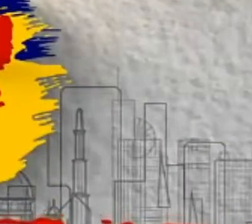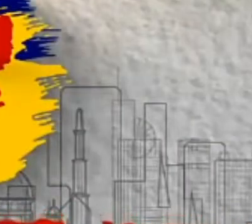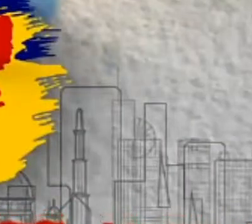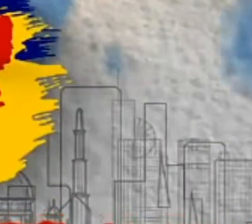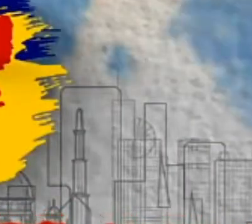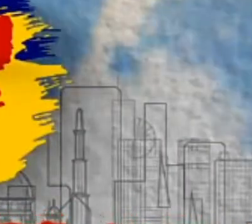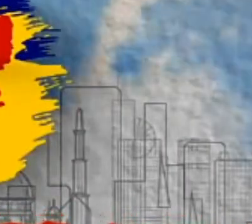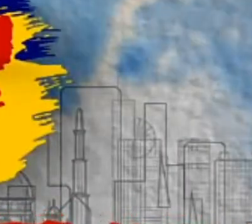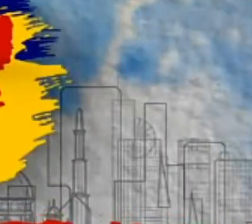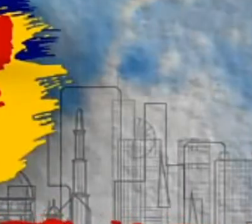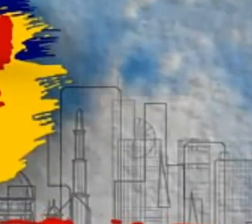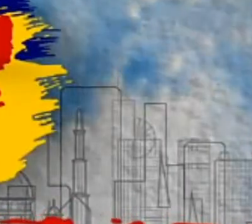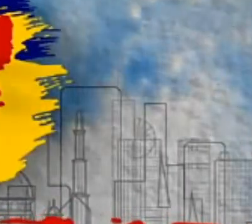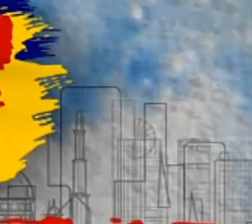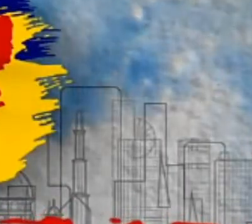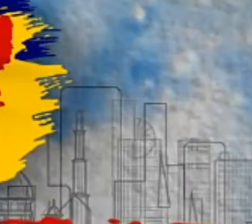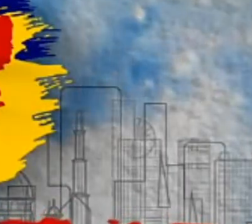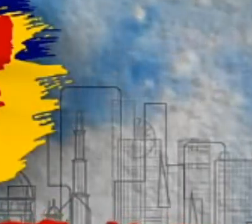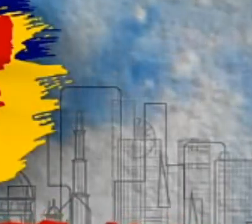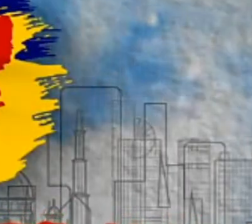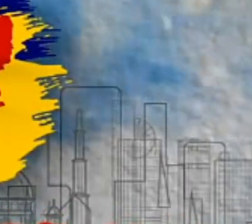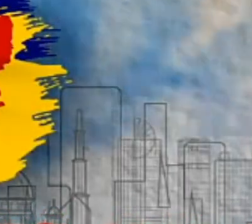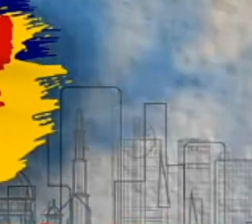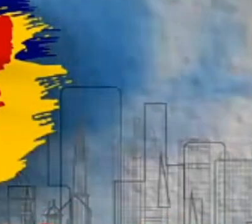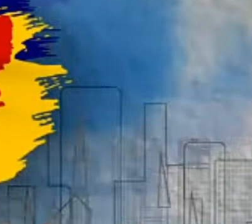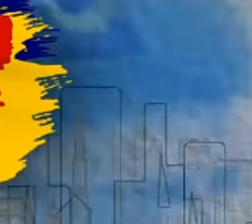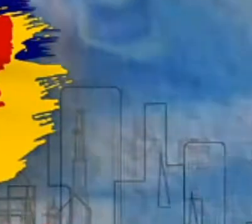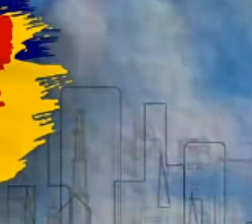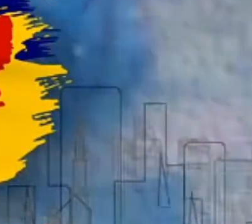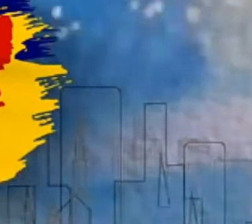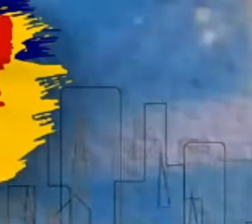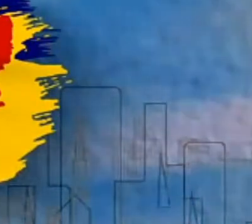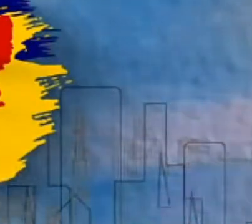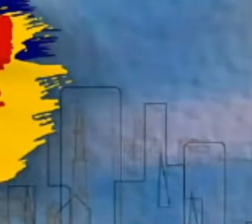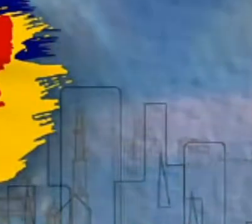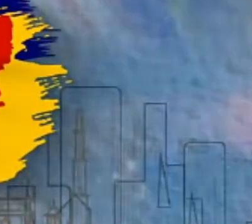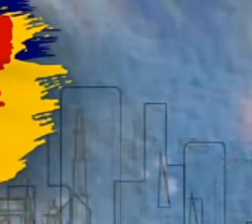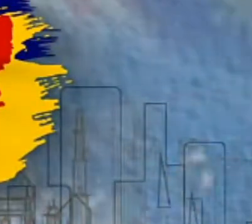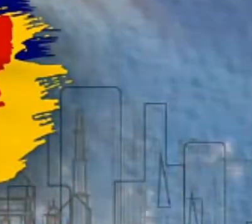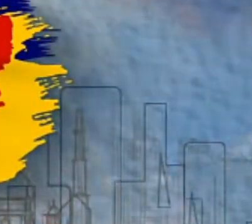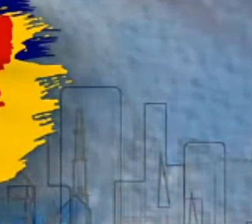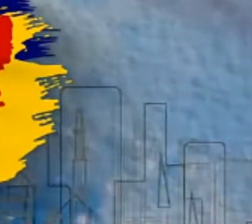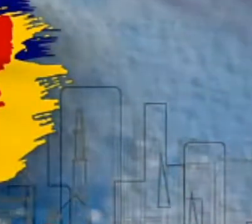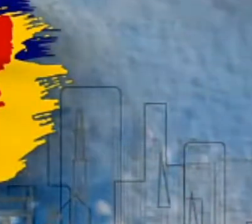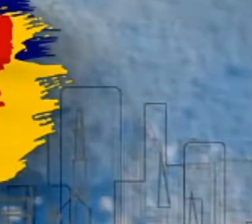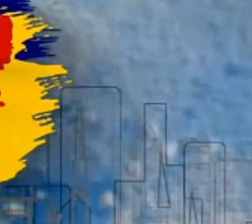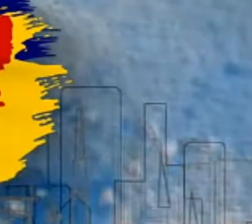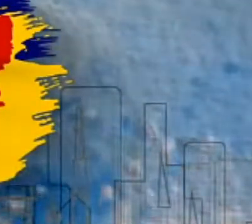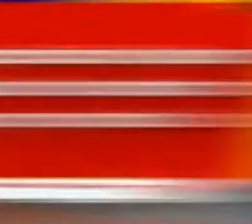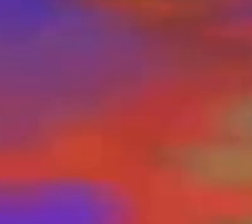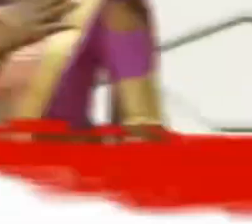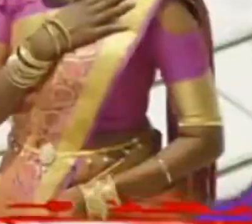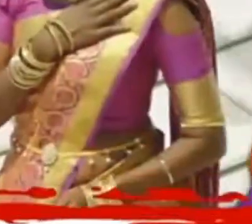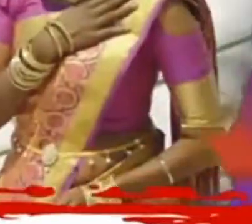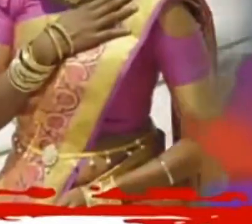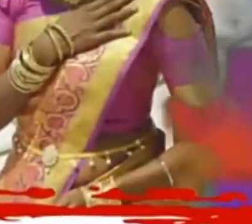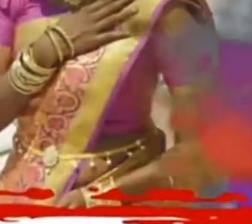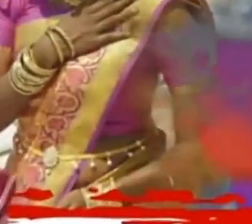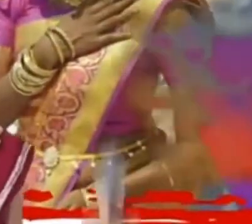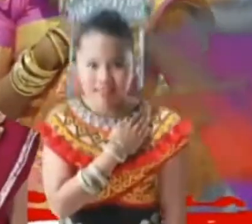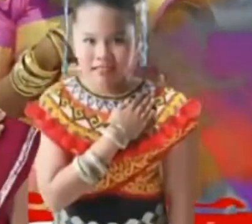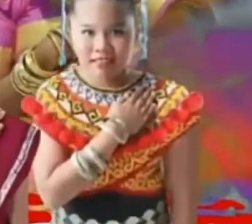Satu daripada bahagian Rukun Negara menggariskan objektif masyarakat Malaysia yang mahu dibentuk.